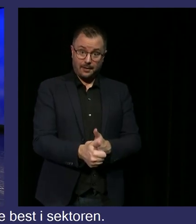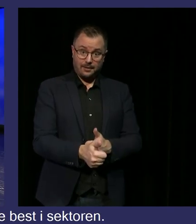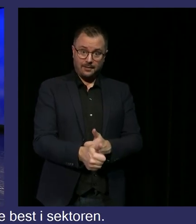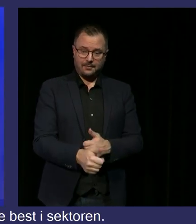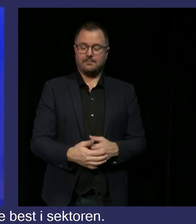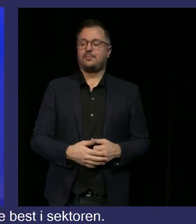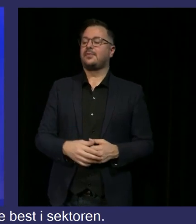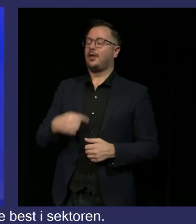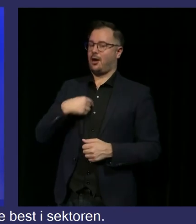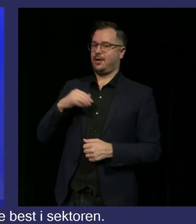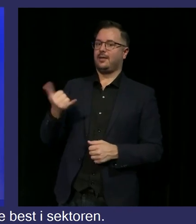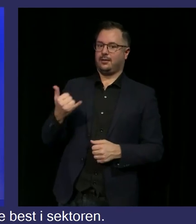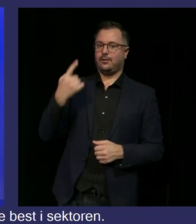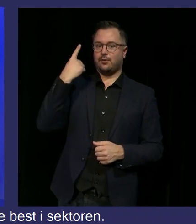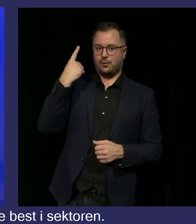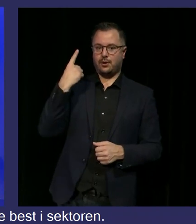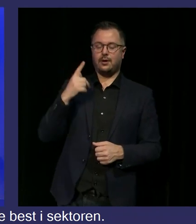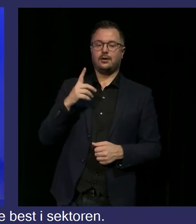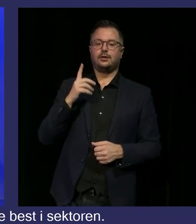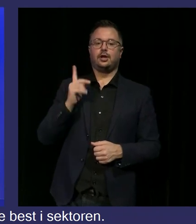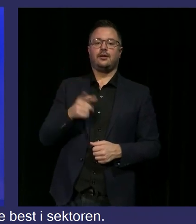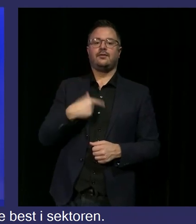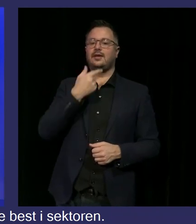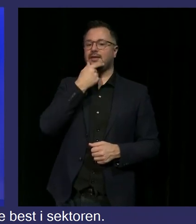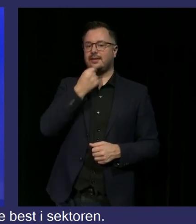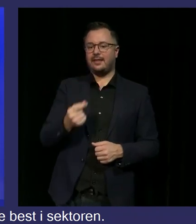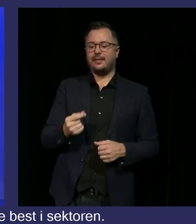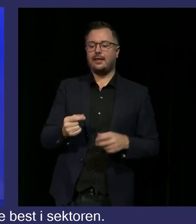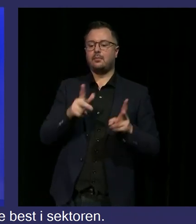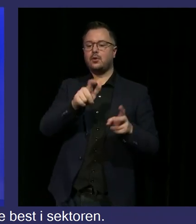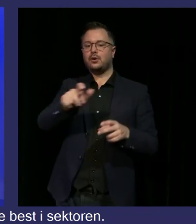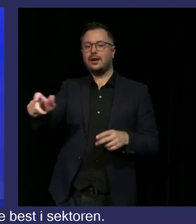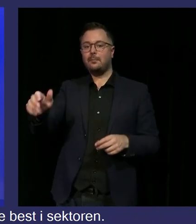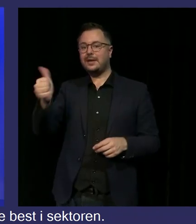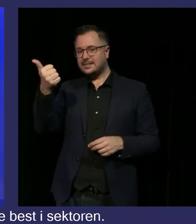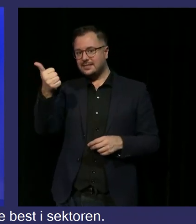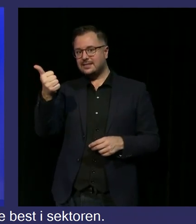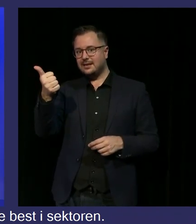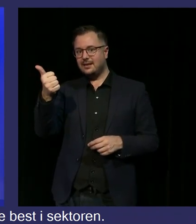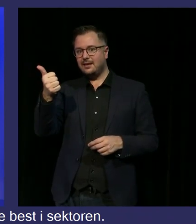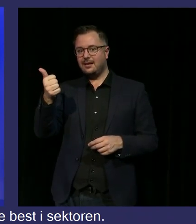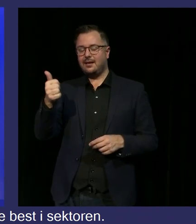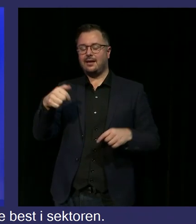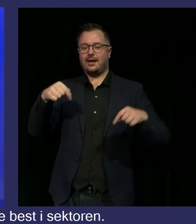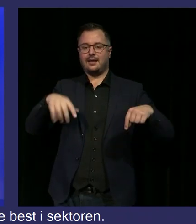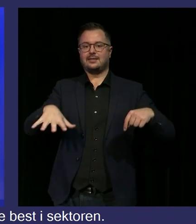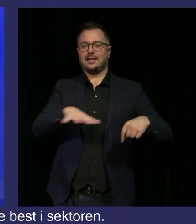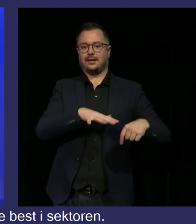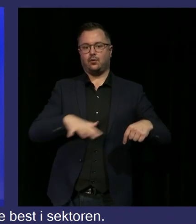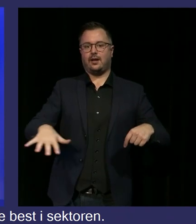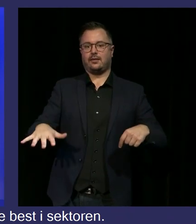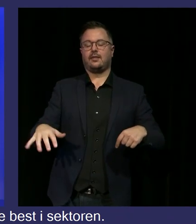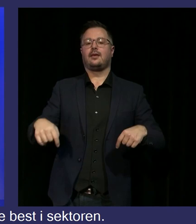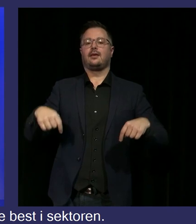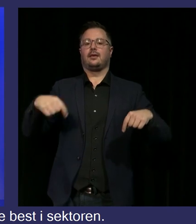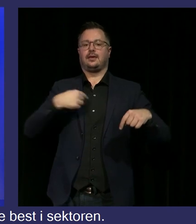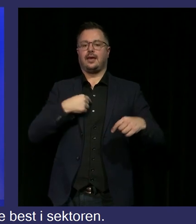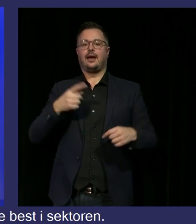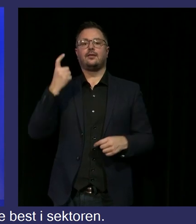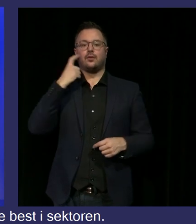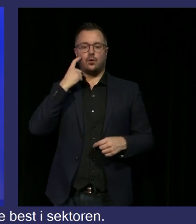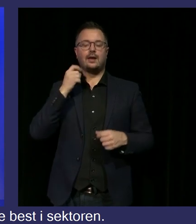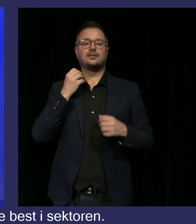Jeg tror det, fordi at vi kjenner våre brukere best I sektoren. Så jeg tror at det